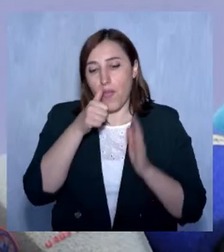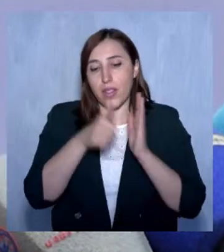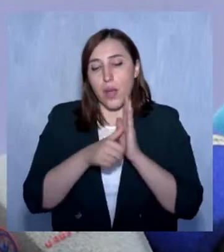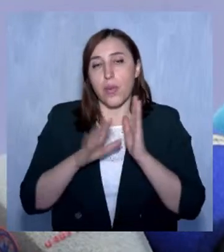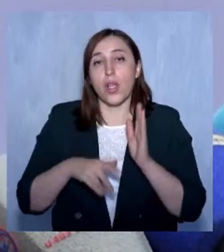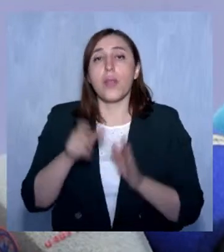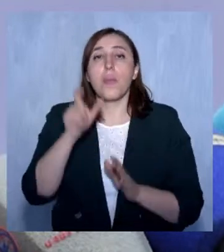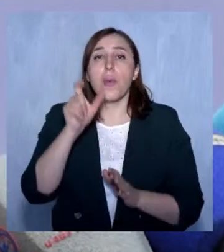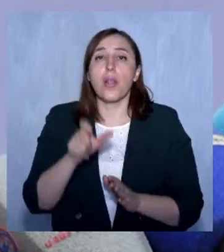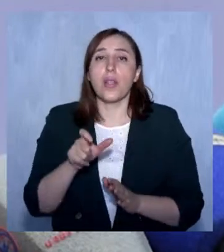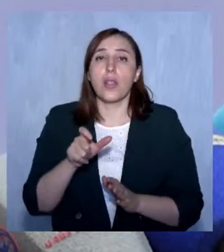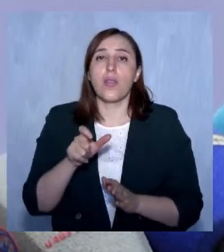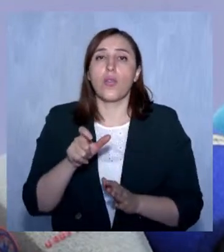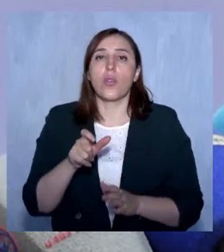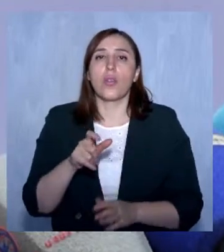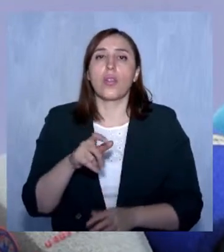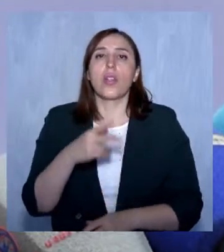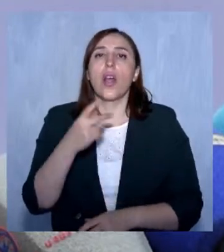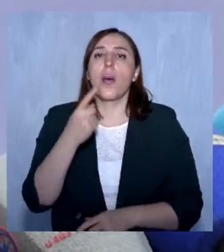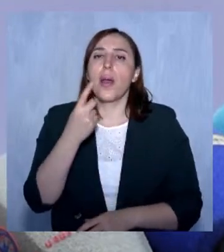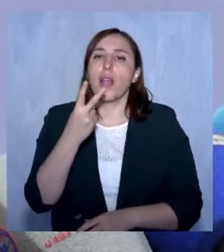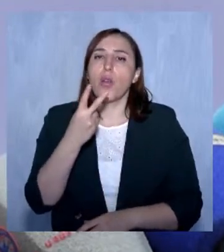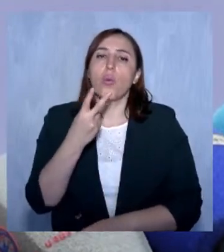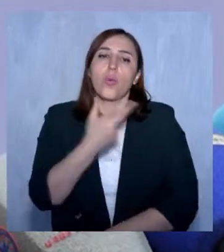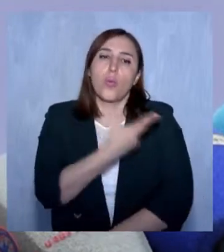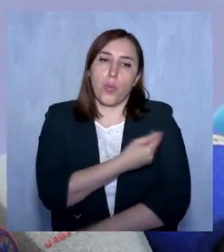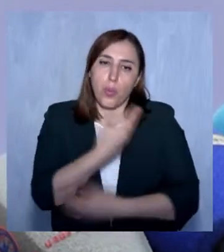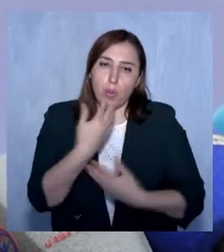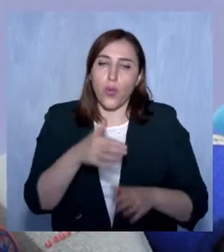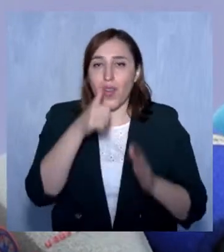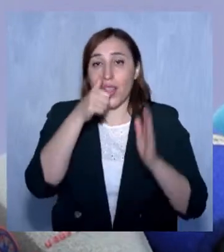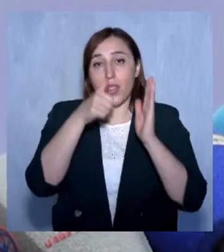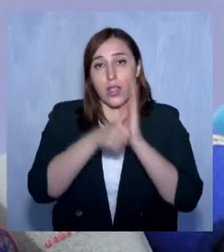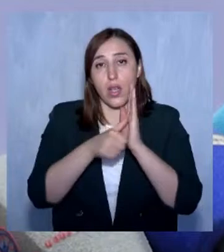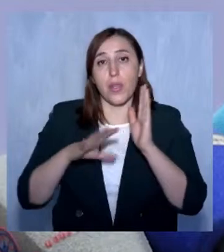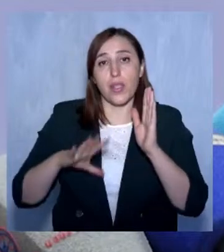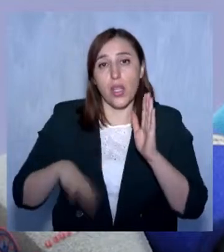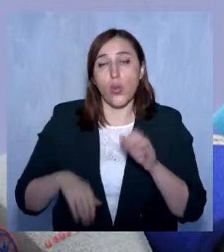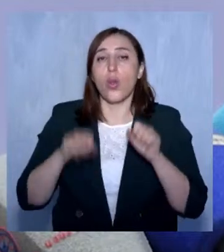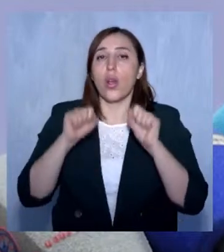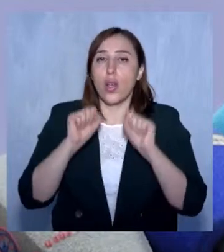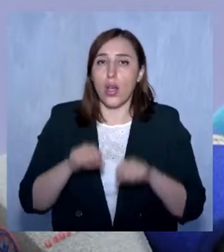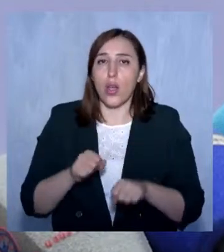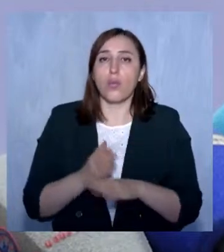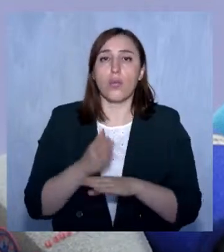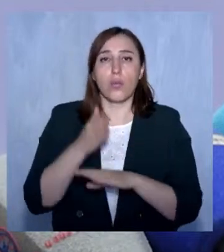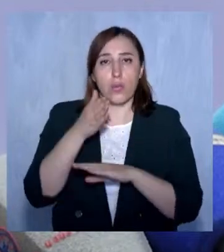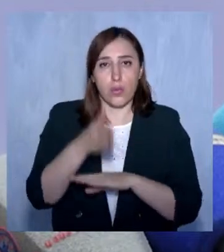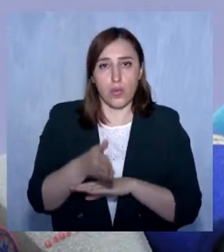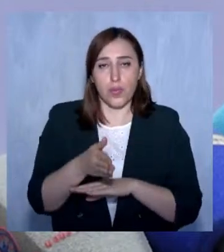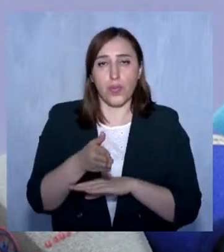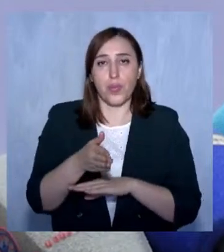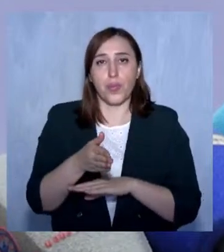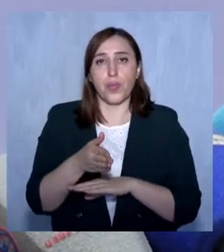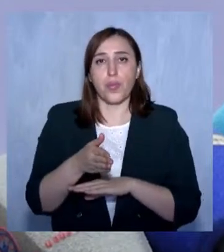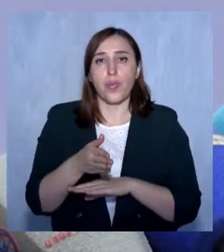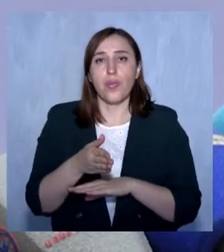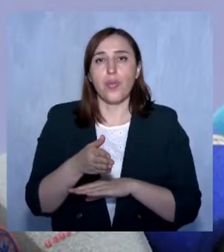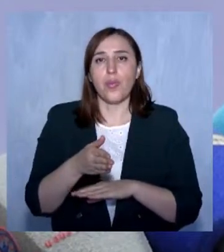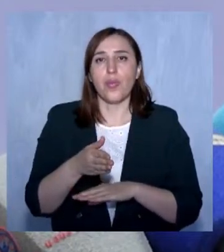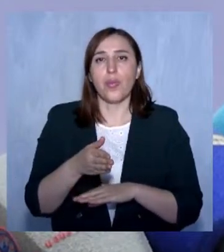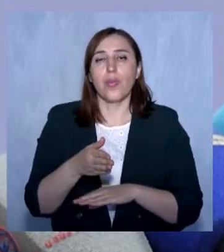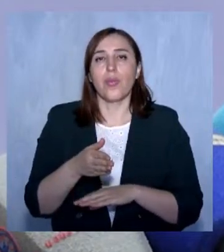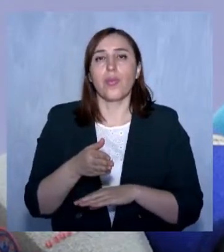ընգահակացին երկրոր դեղաչապը ստանալուց հետո, վեց համիս հետո կարող է մոտենալ, ինչպես որ այն երկու